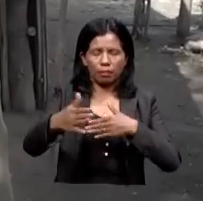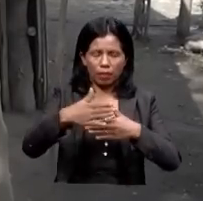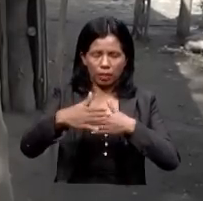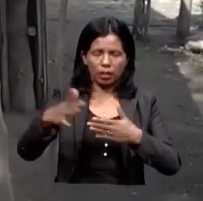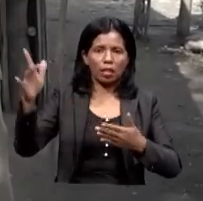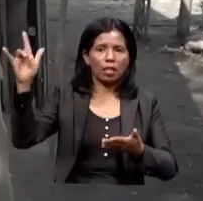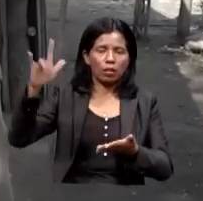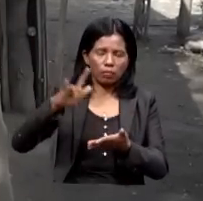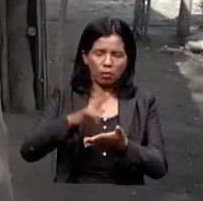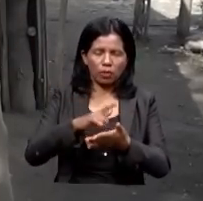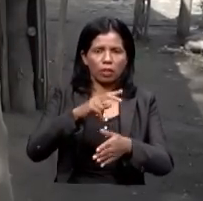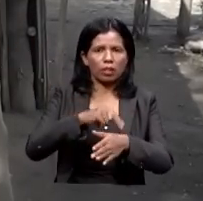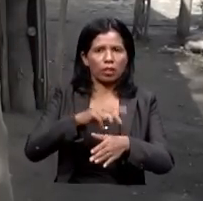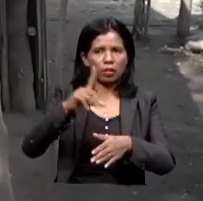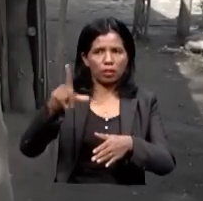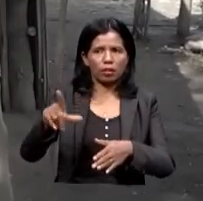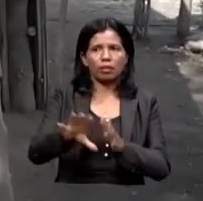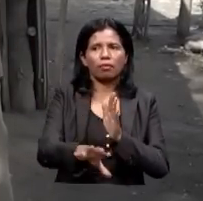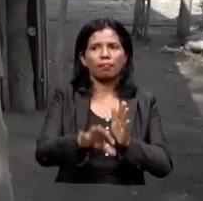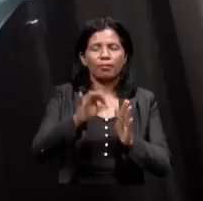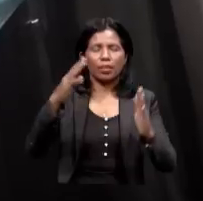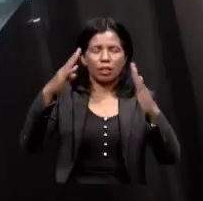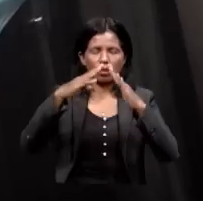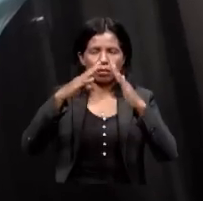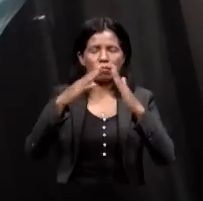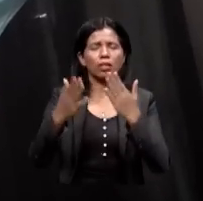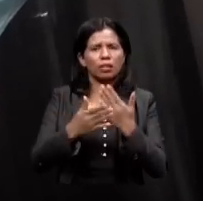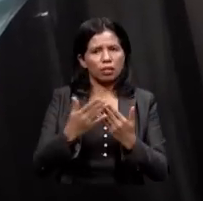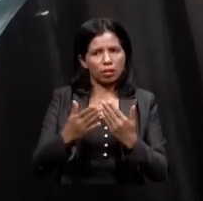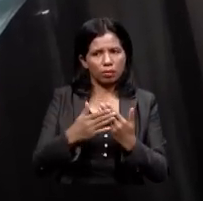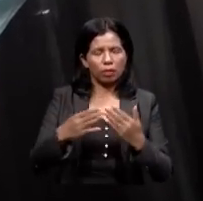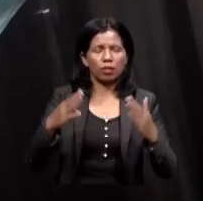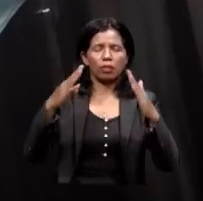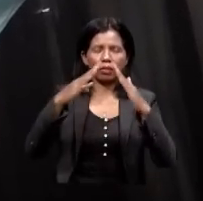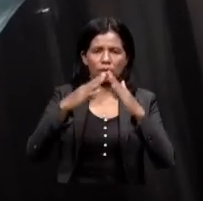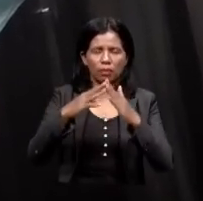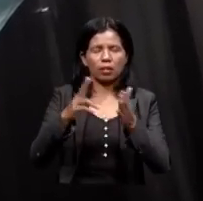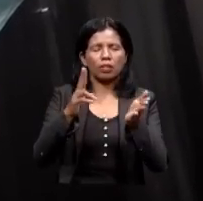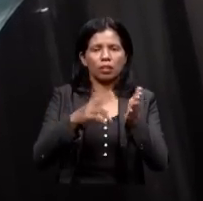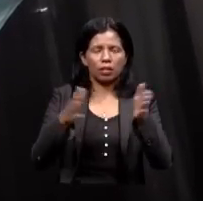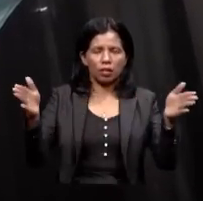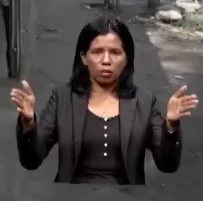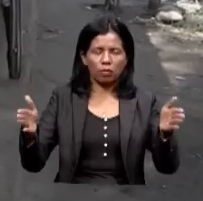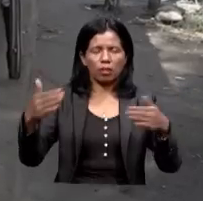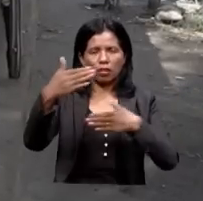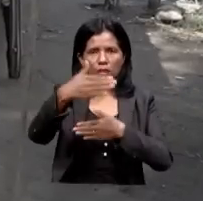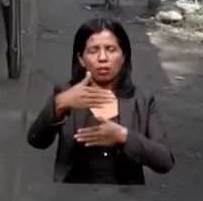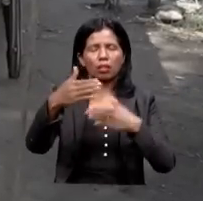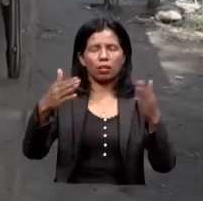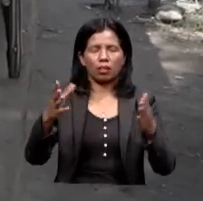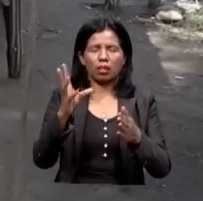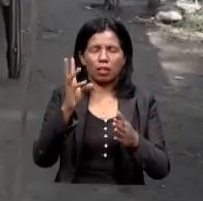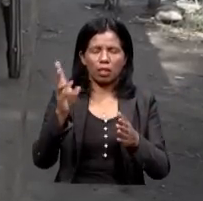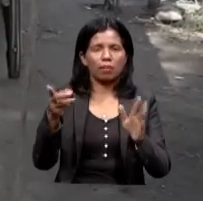internasional Nicolau Lobato, nebe hela ia uma simples, ho medida 6x5, nebe diding